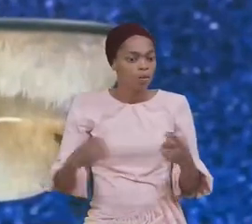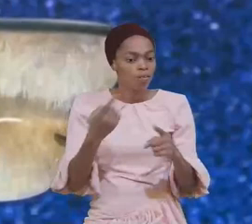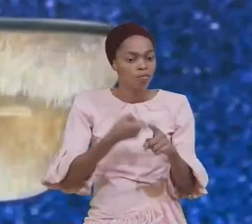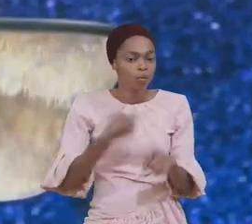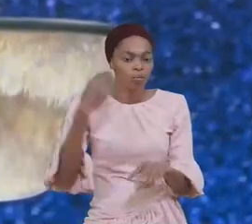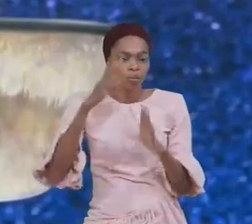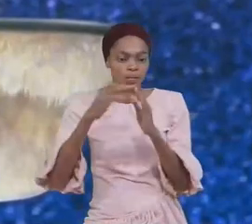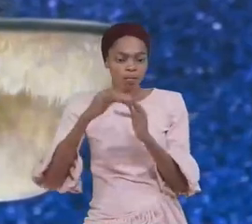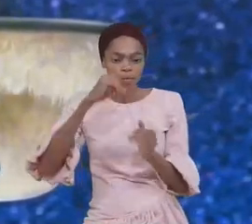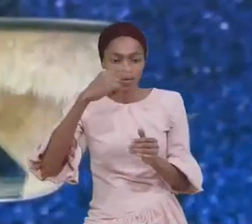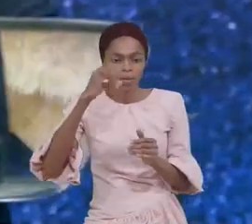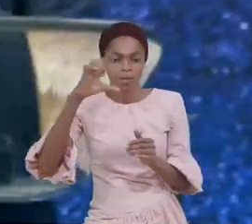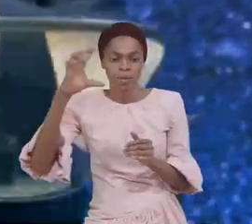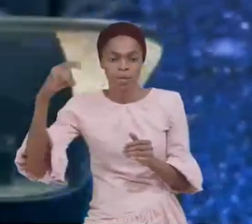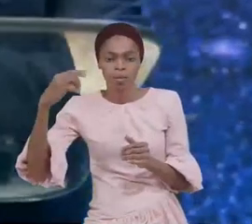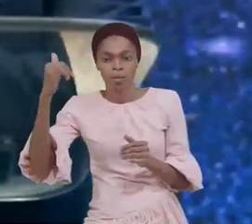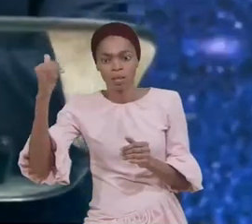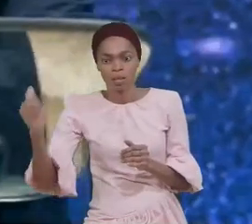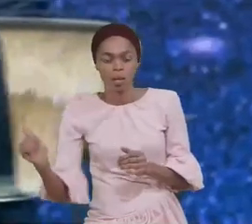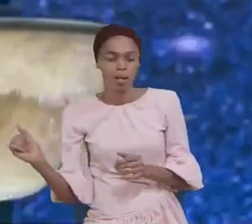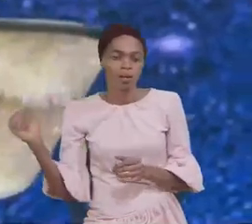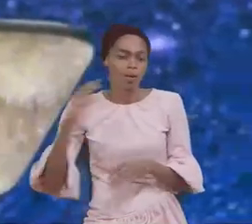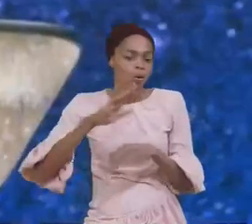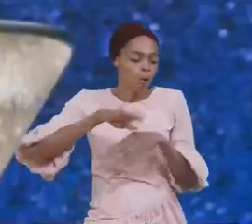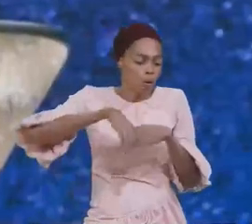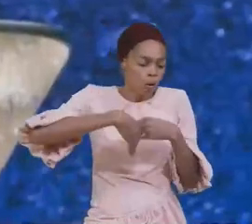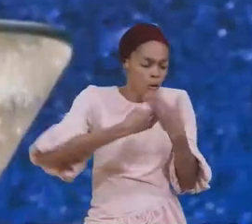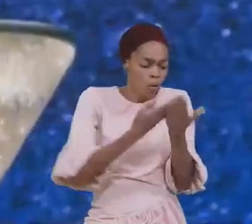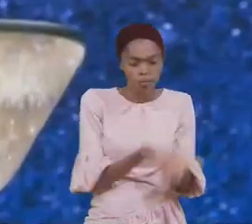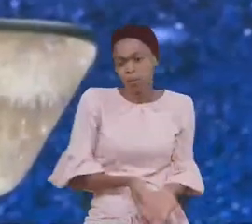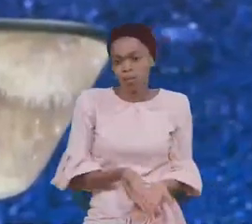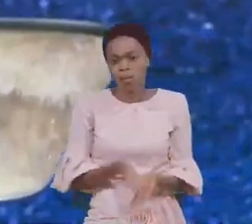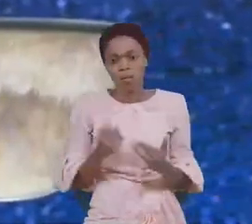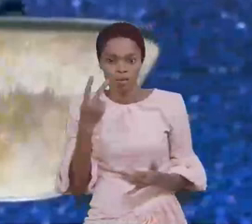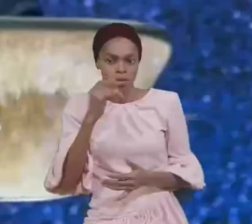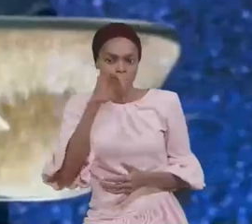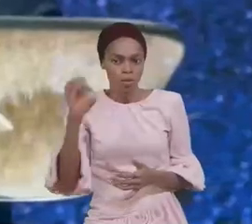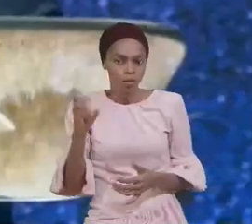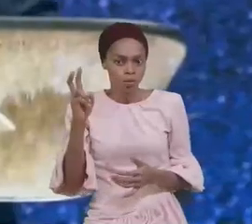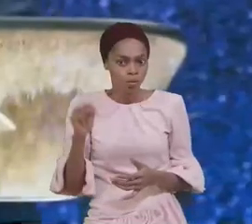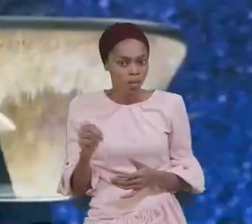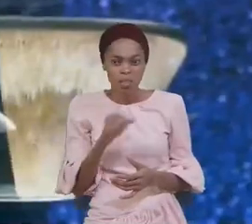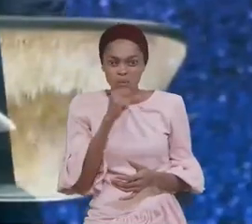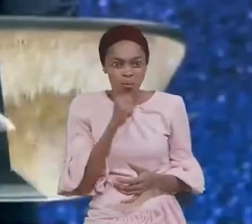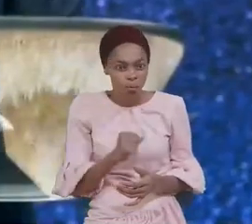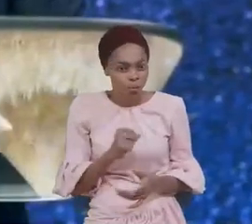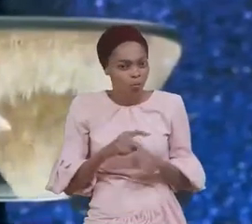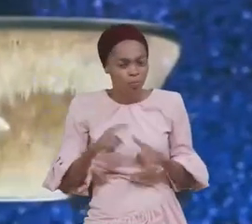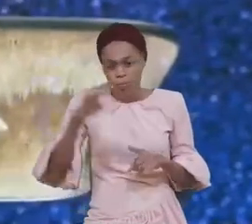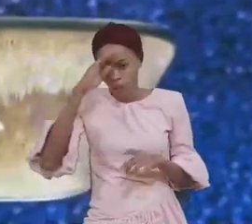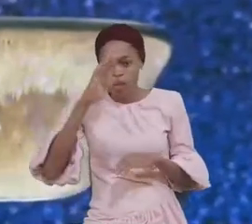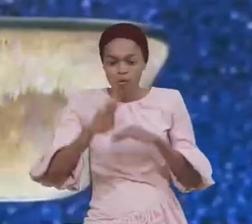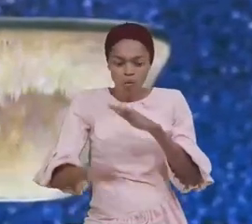depuis Gilgal. Regardez l'âge de Jésus à l'époque là. Et il marchait toute la nuit. Toute la nuit.